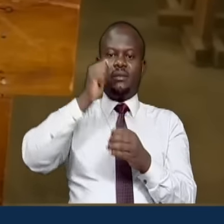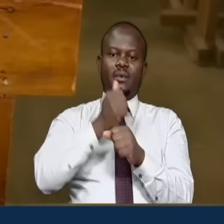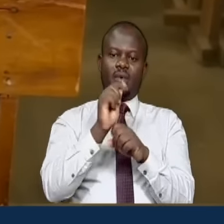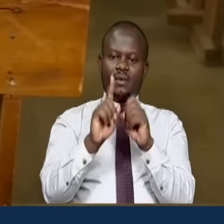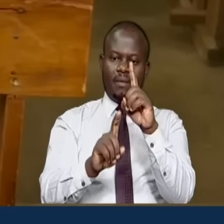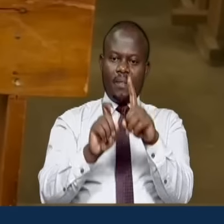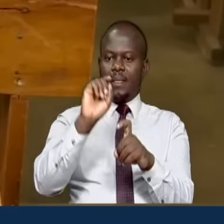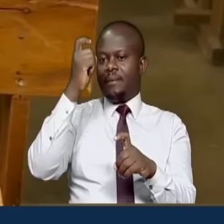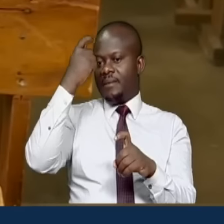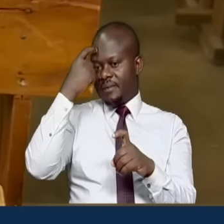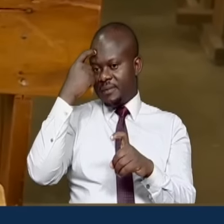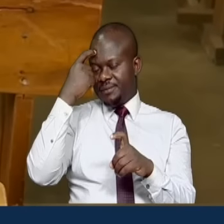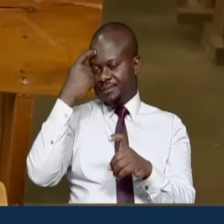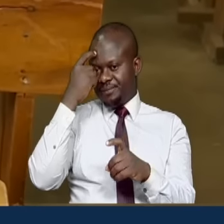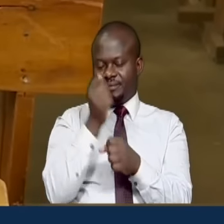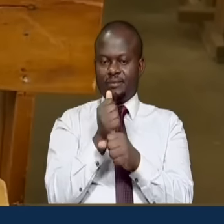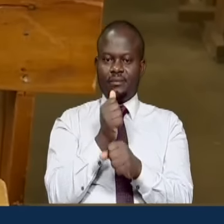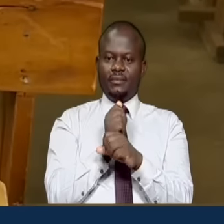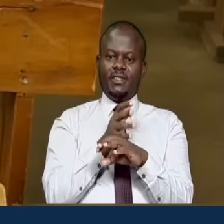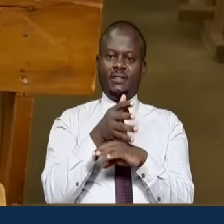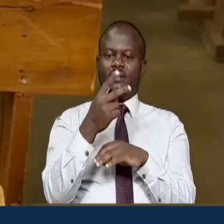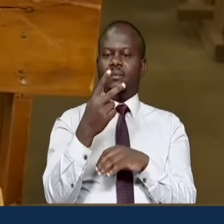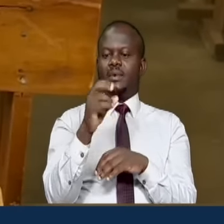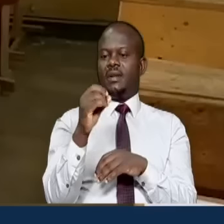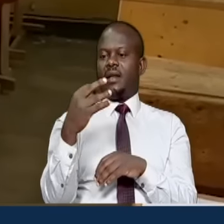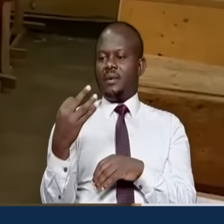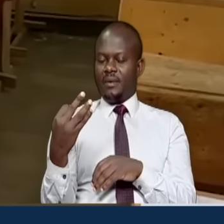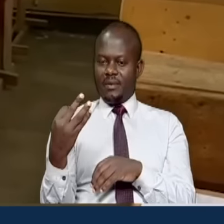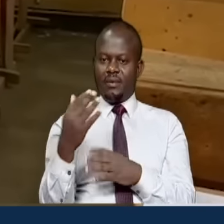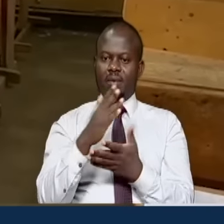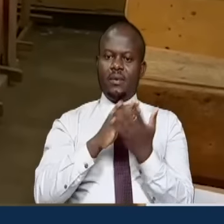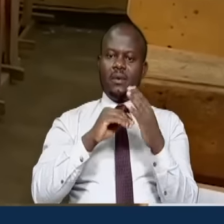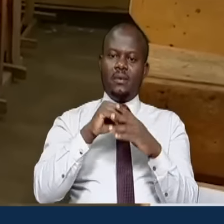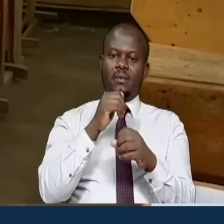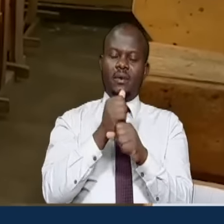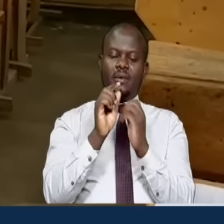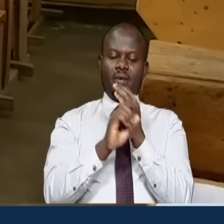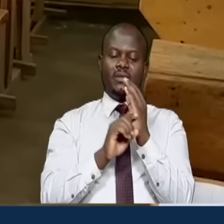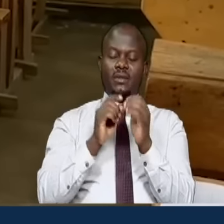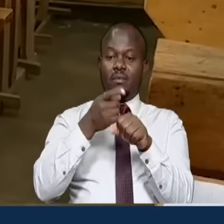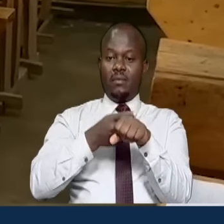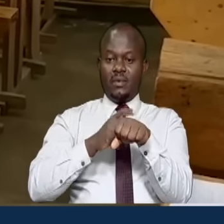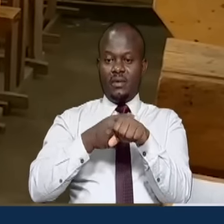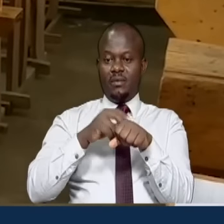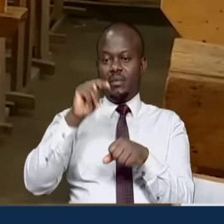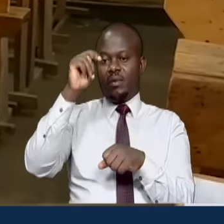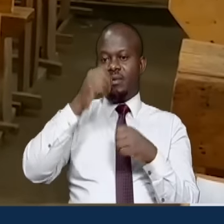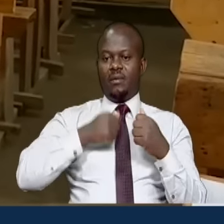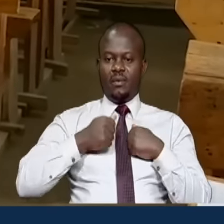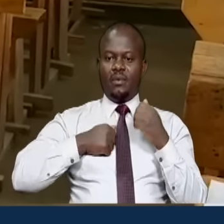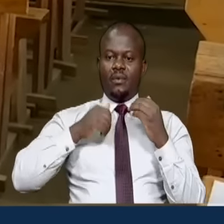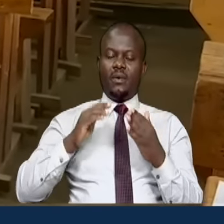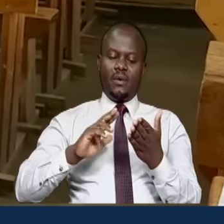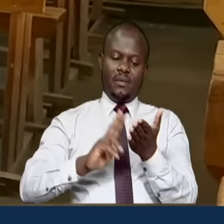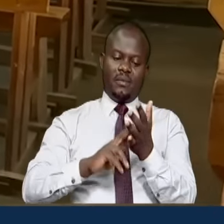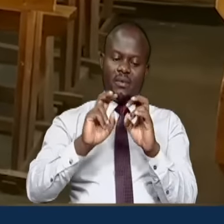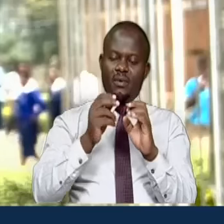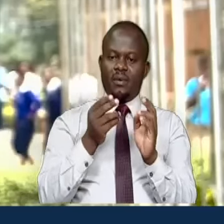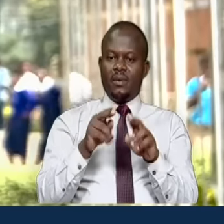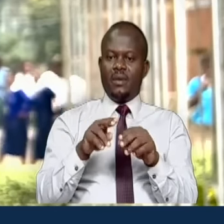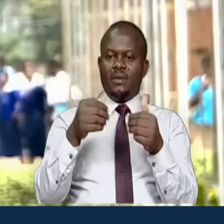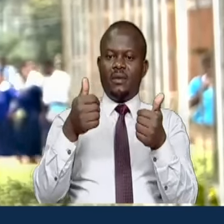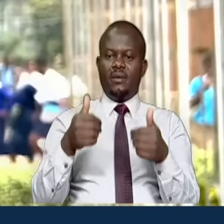ibizamini bya leta. Abakoze ni 203 bamwe mu bakoreye mu karere ka Musanze mu majyaruguru y'u Rwanda bakaba bahamya ko byagenze